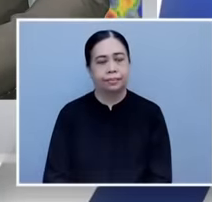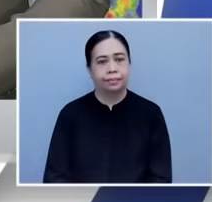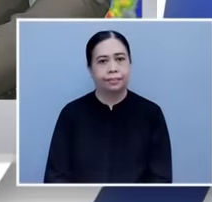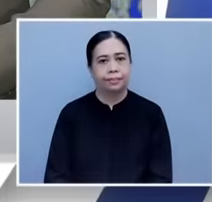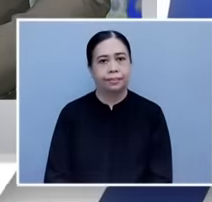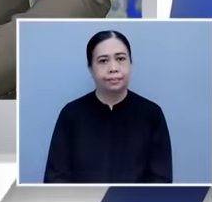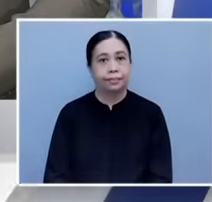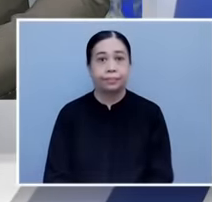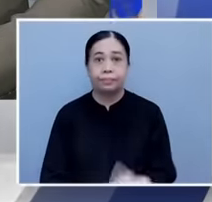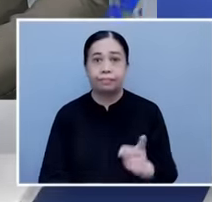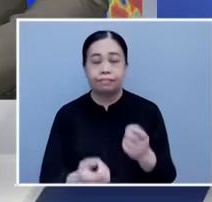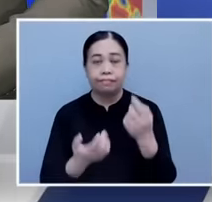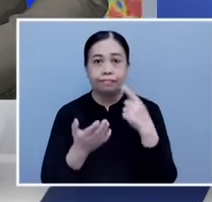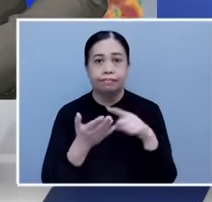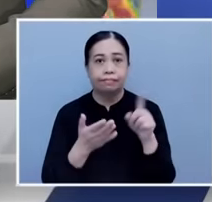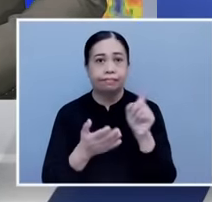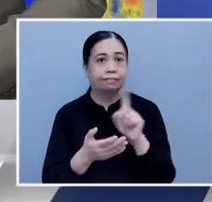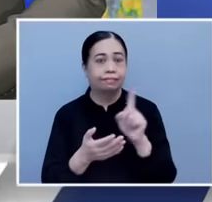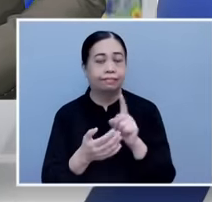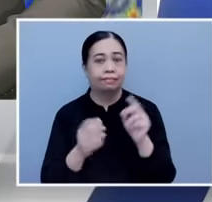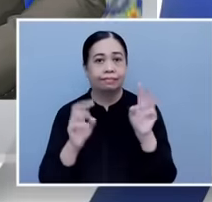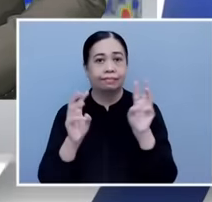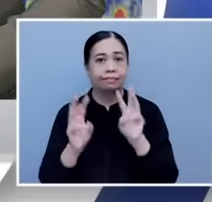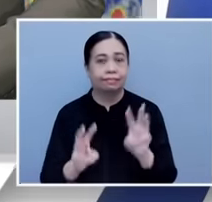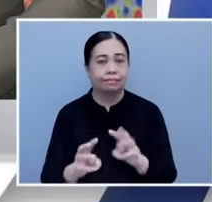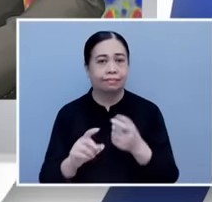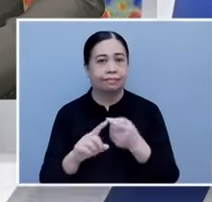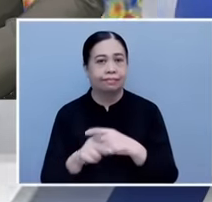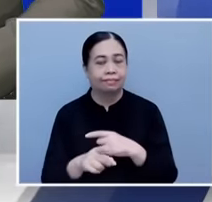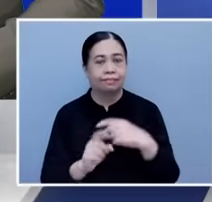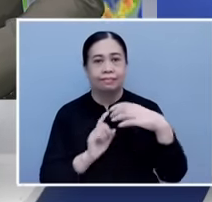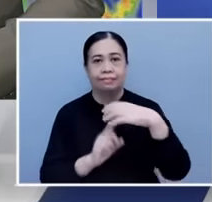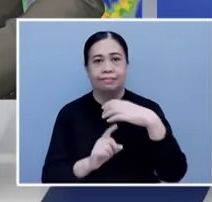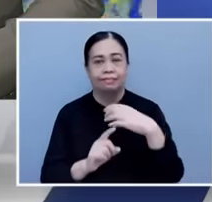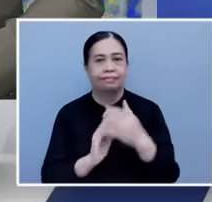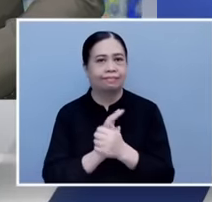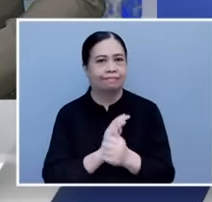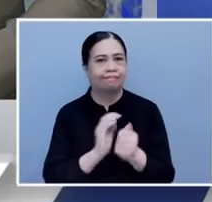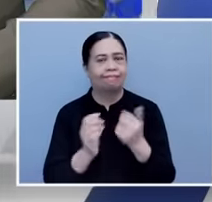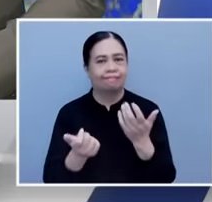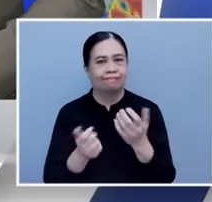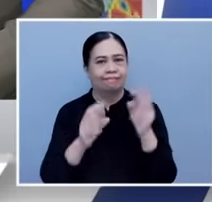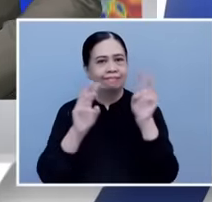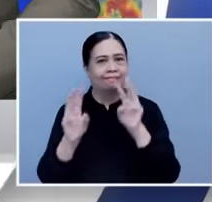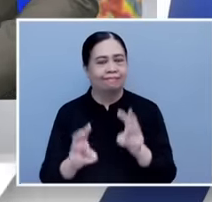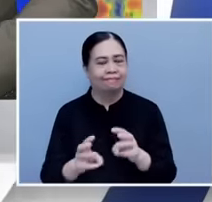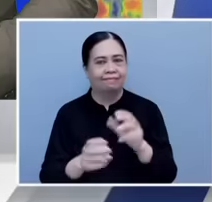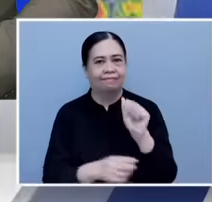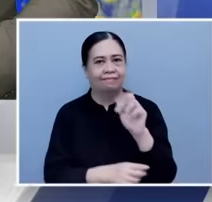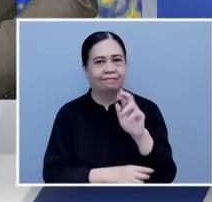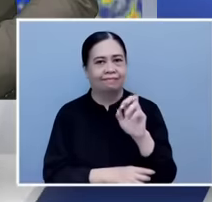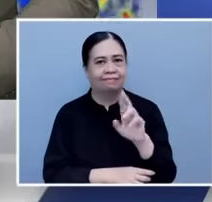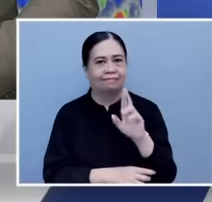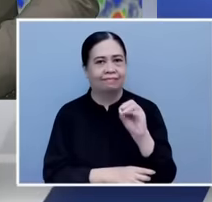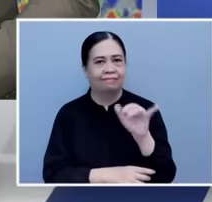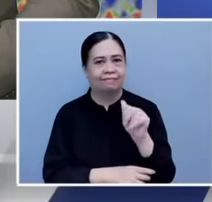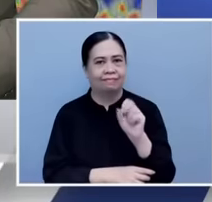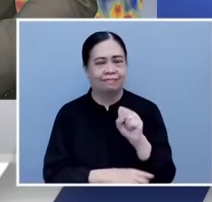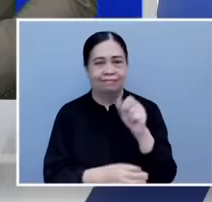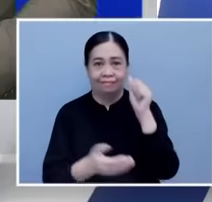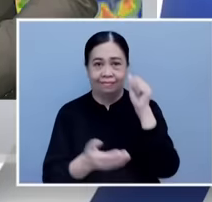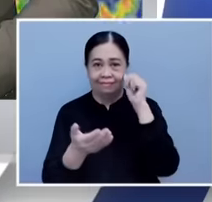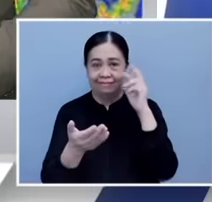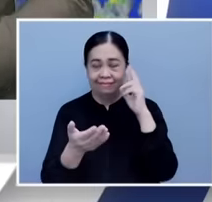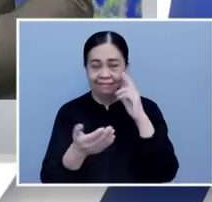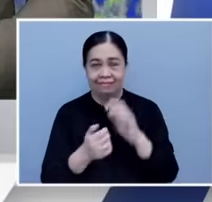At alamin muna natin ang lagay ng panahon mula kay ABS-CBN Resident Meteorologist Ariel Rojas. Ariel,